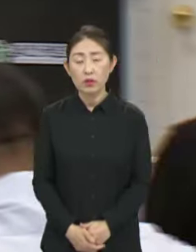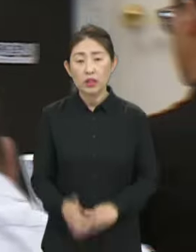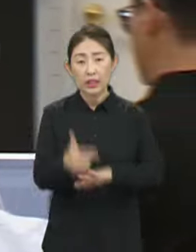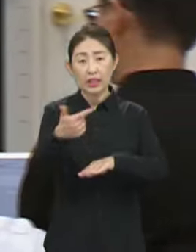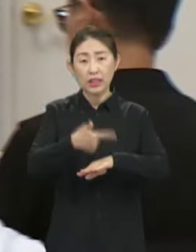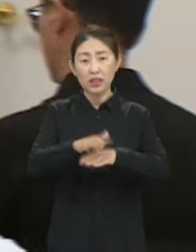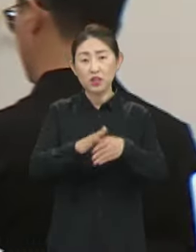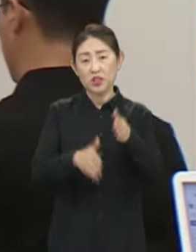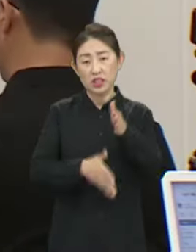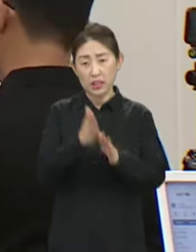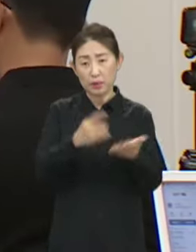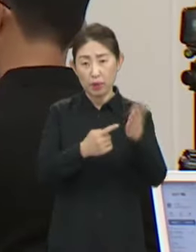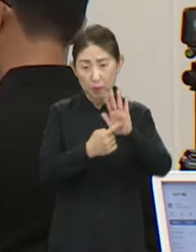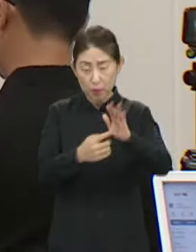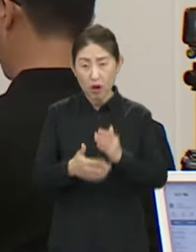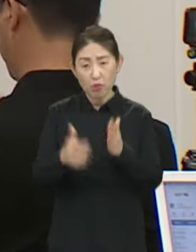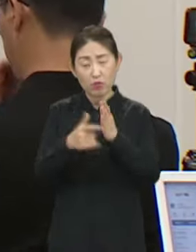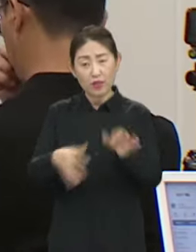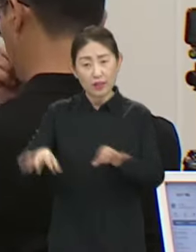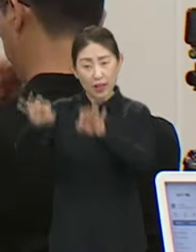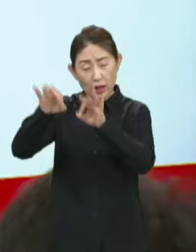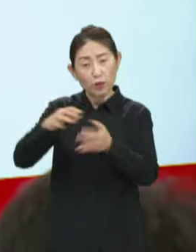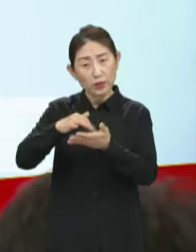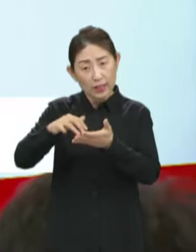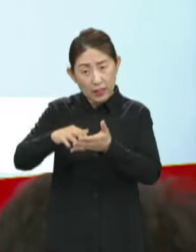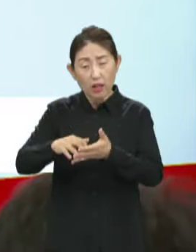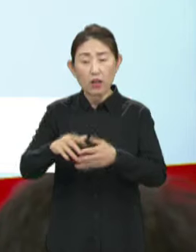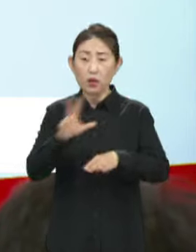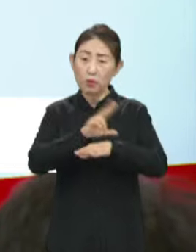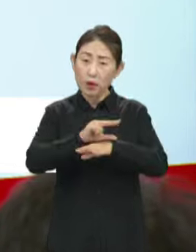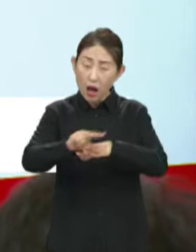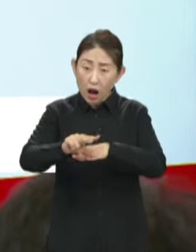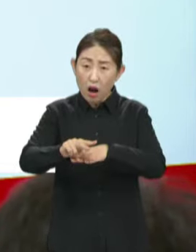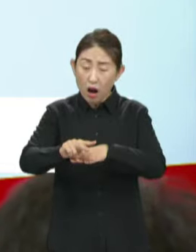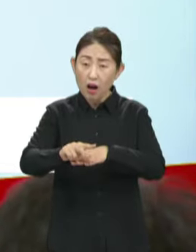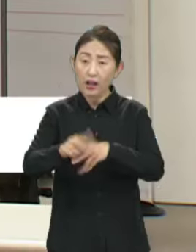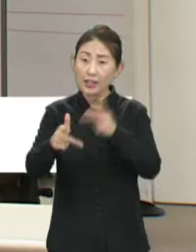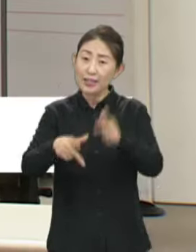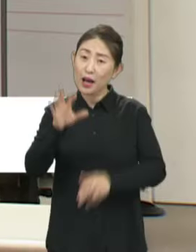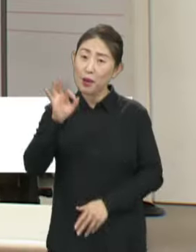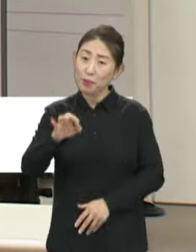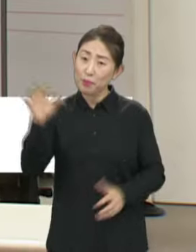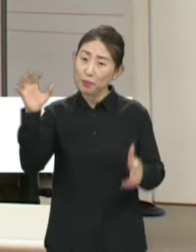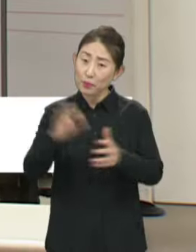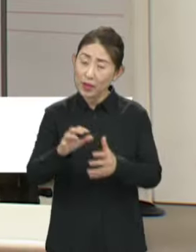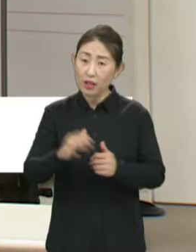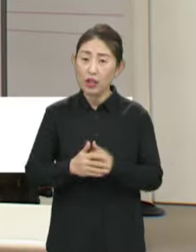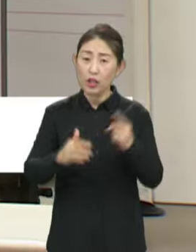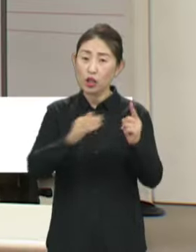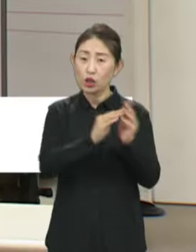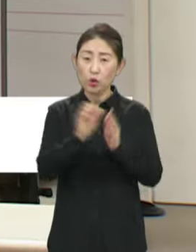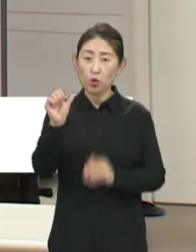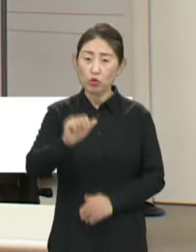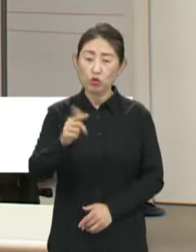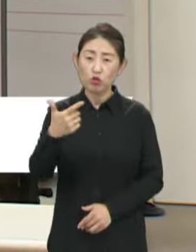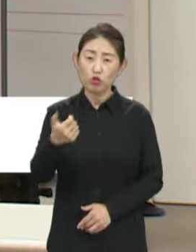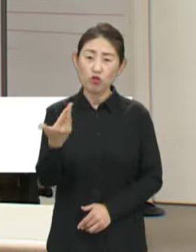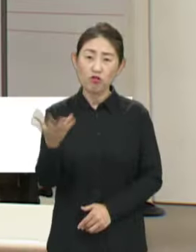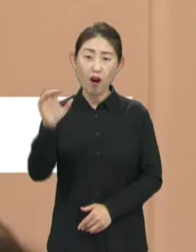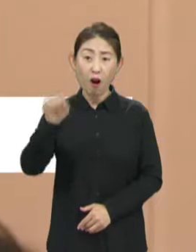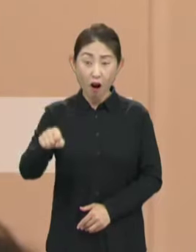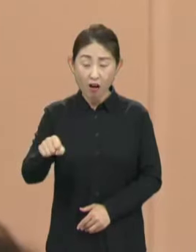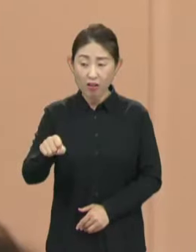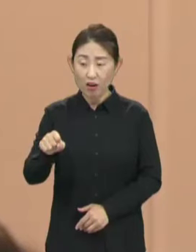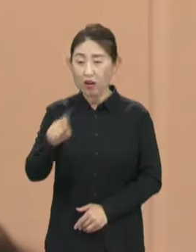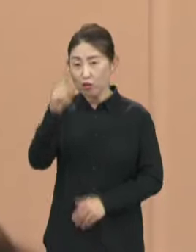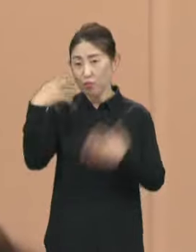대전시가 기재부로부터 물가 상승분 등이 반영된 도시철도 2호선 트램 사업의 총 사업비 1조 5,069억 원을